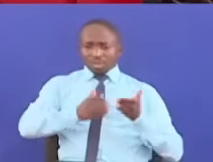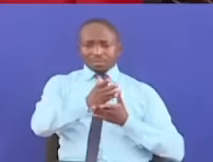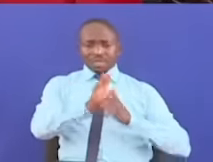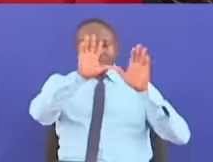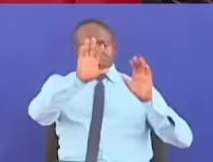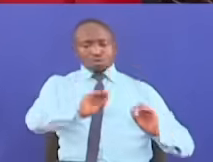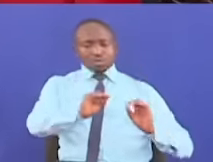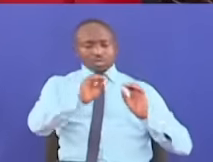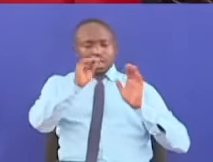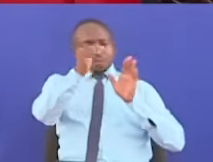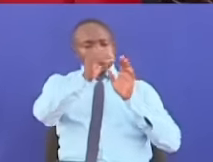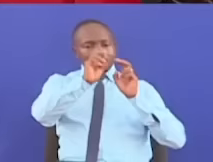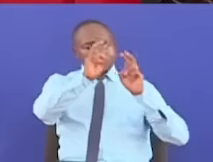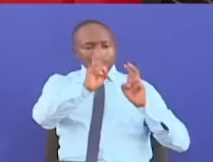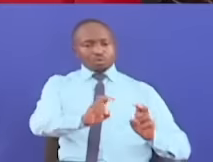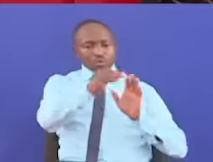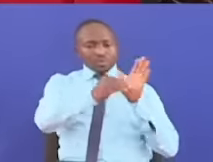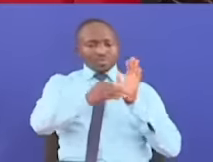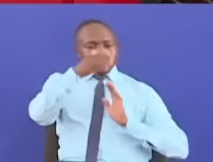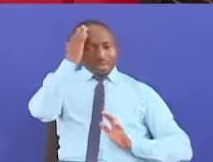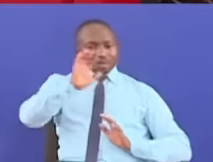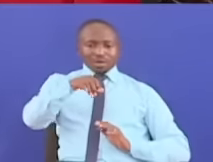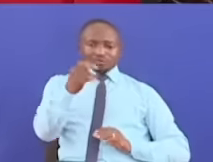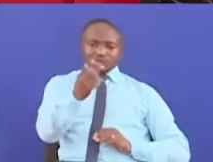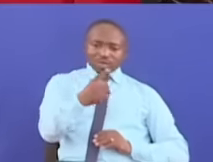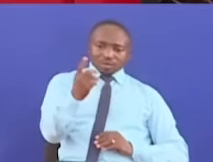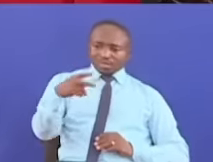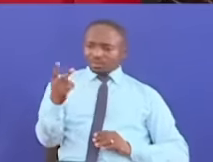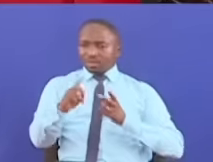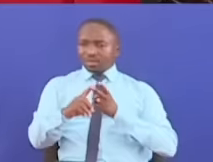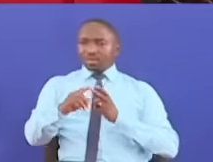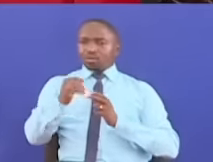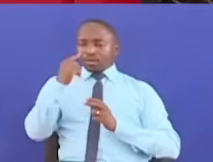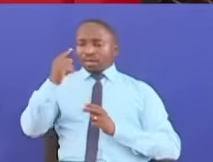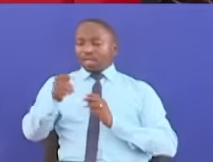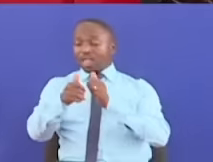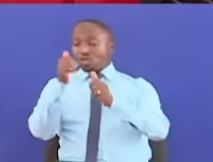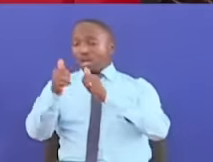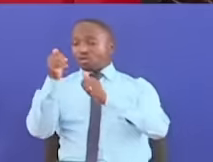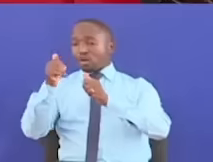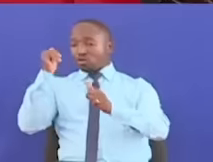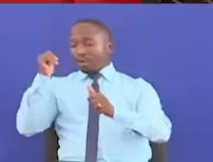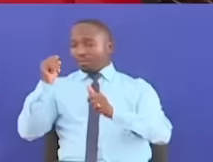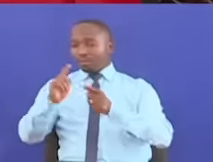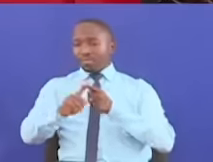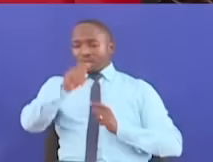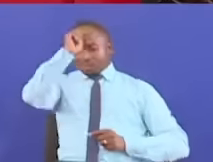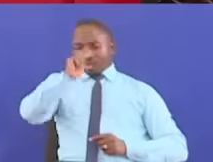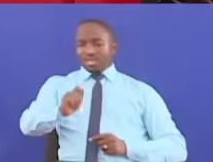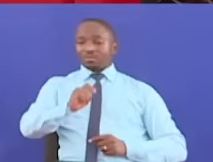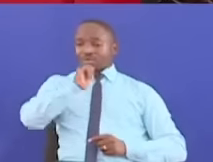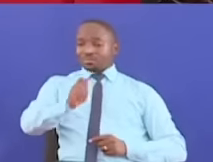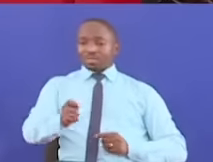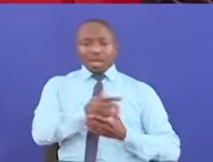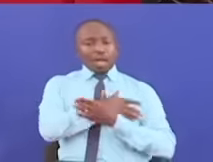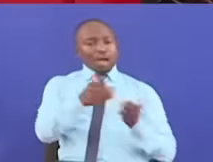cig ya 21 22 na mka 2021 na mka 1920 MH eshima Spa